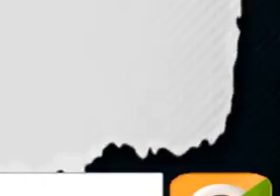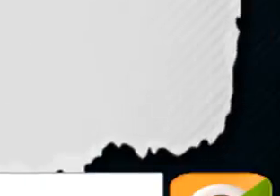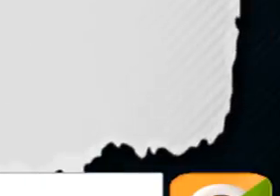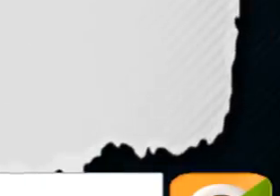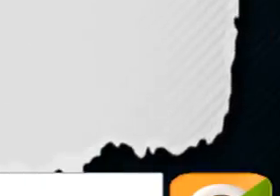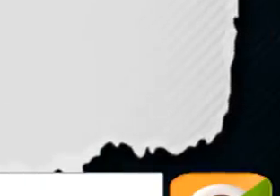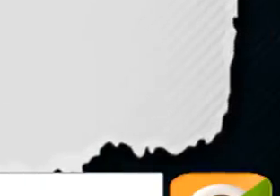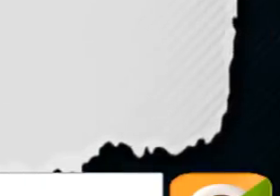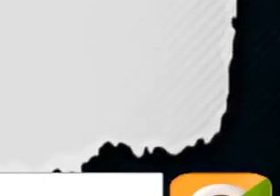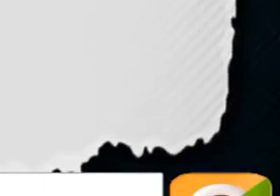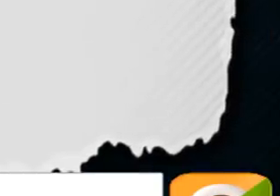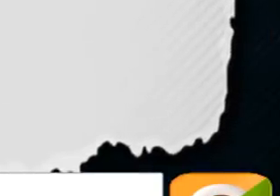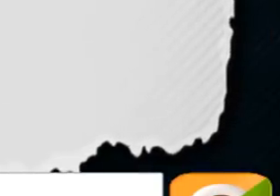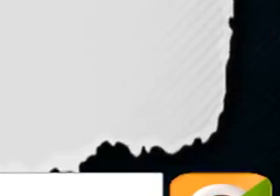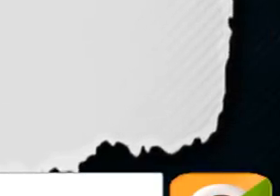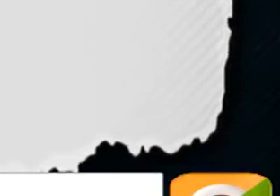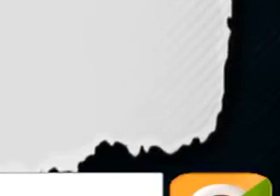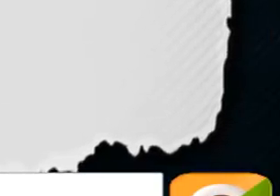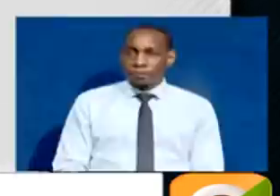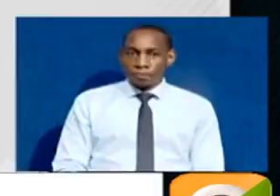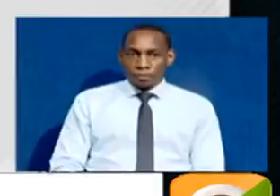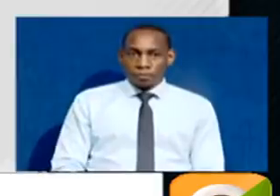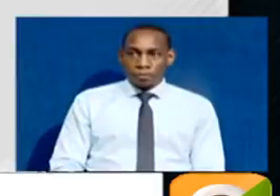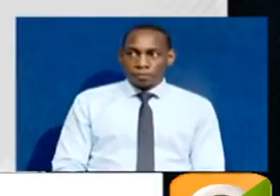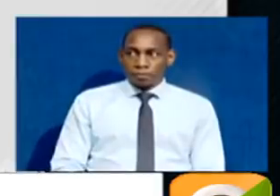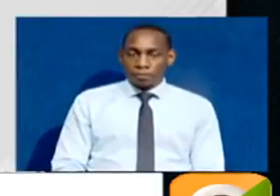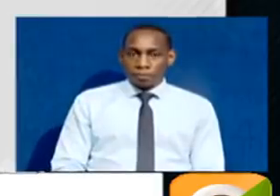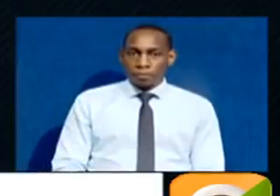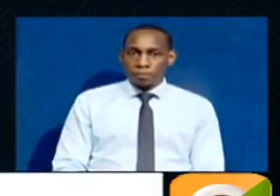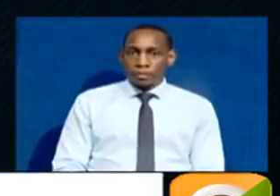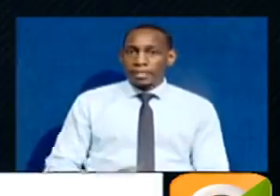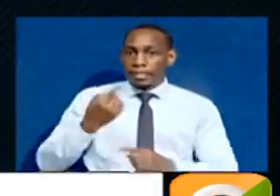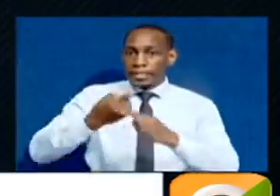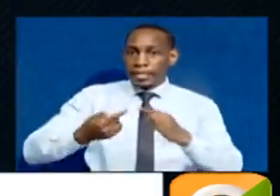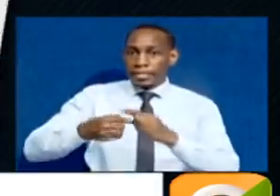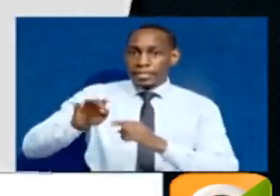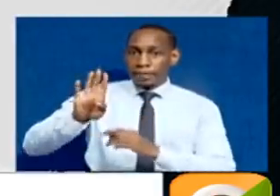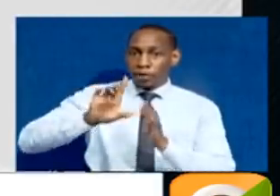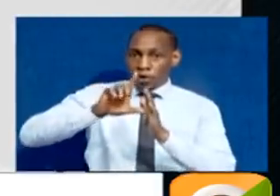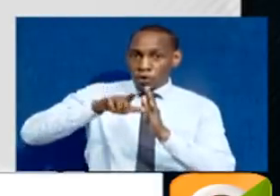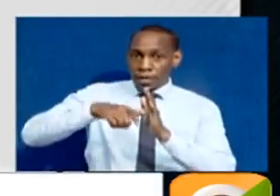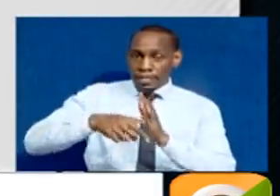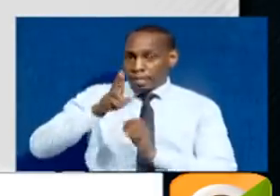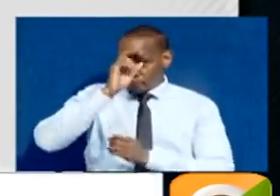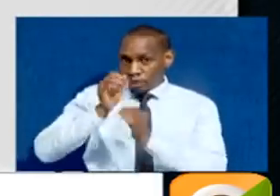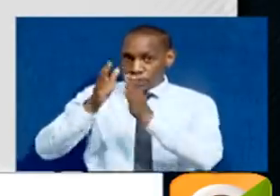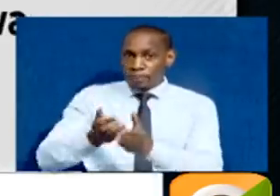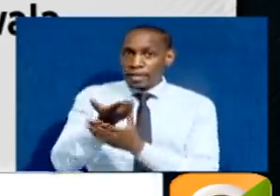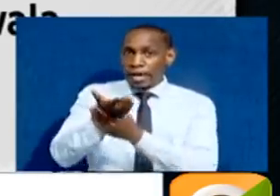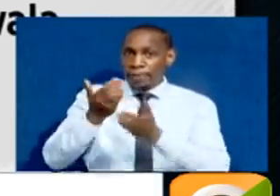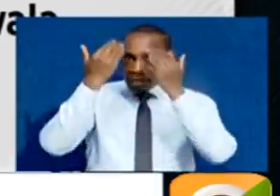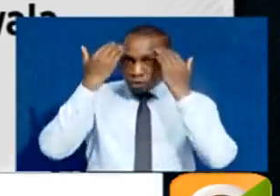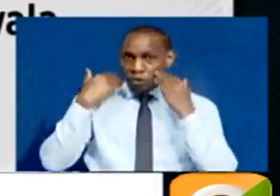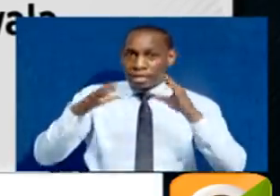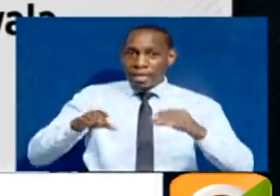EACC, ambapo walipata stakabadhi zilizowasaidia katika uchunguzi wao. Miaka minne baadaye, Jamal aliomba